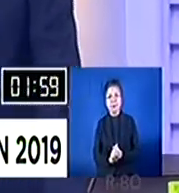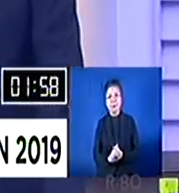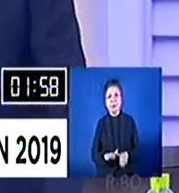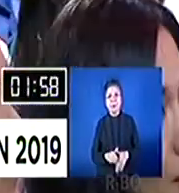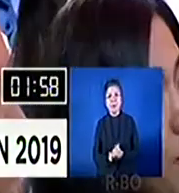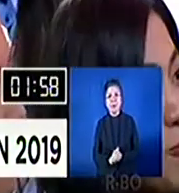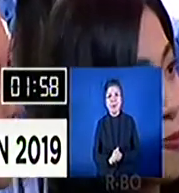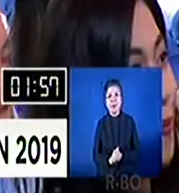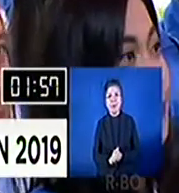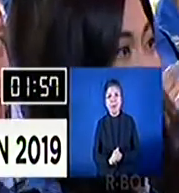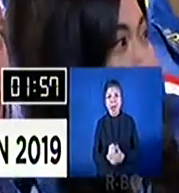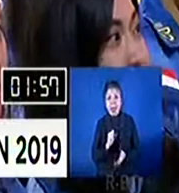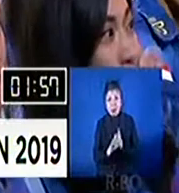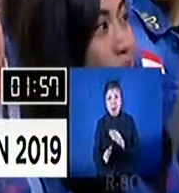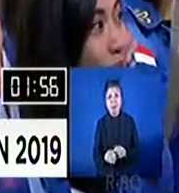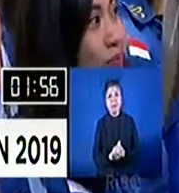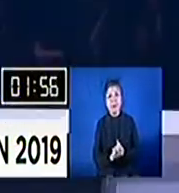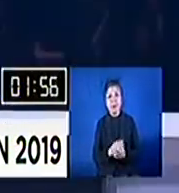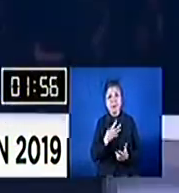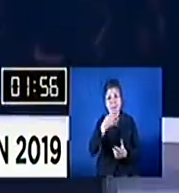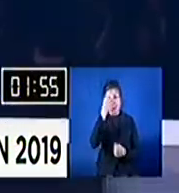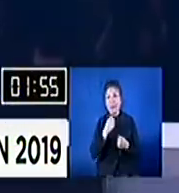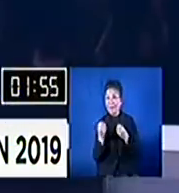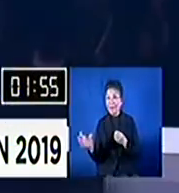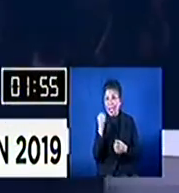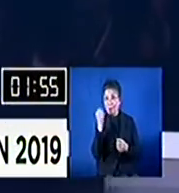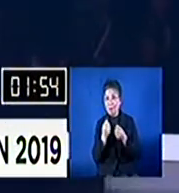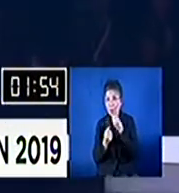Ya, masih lanjut Pak Maruf, masih ada waktu, silakan.